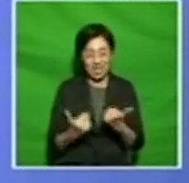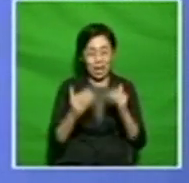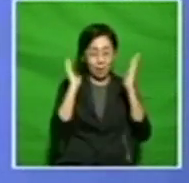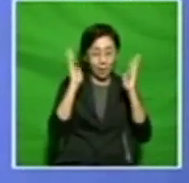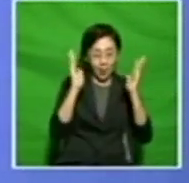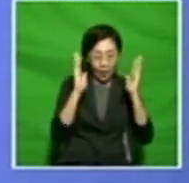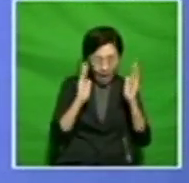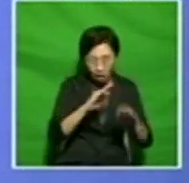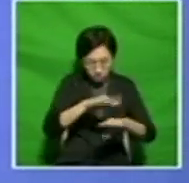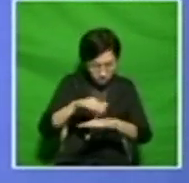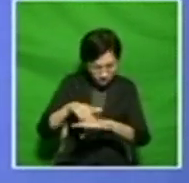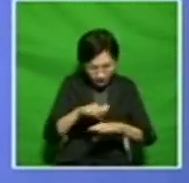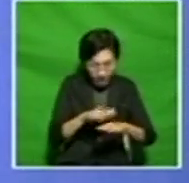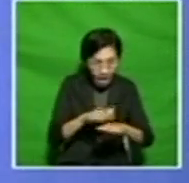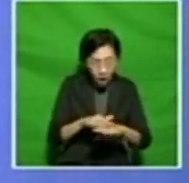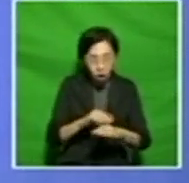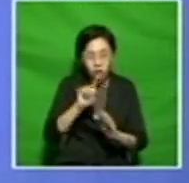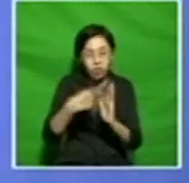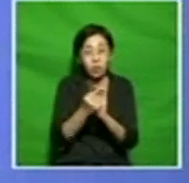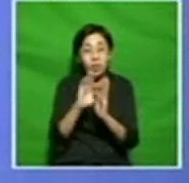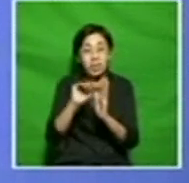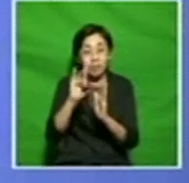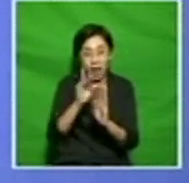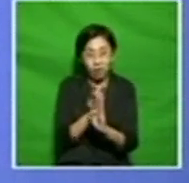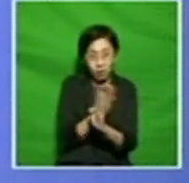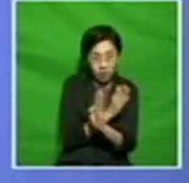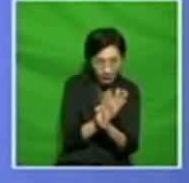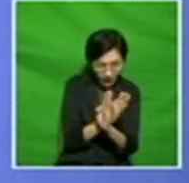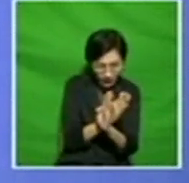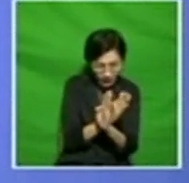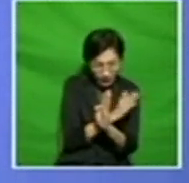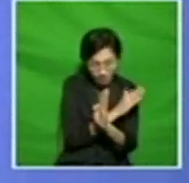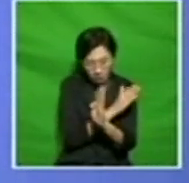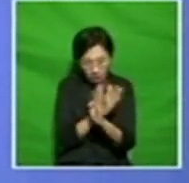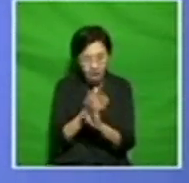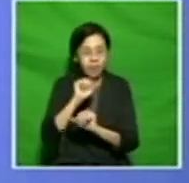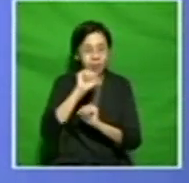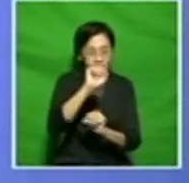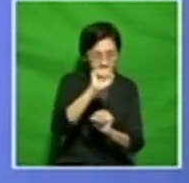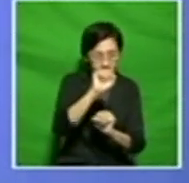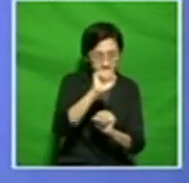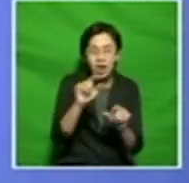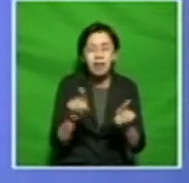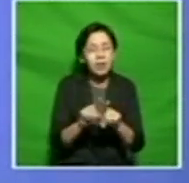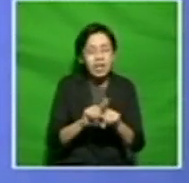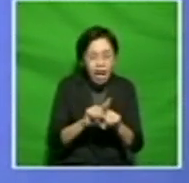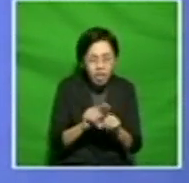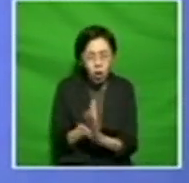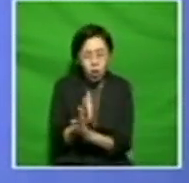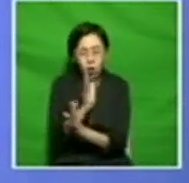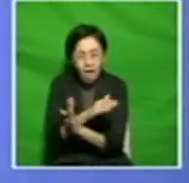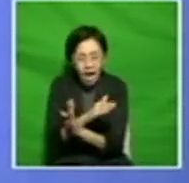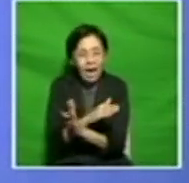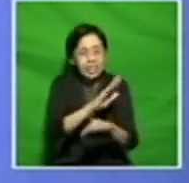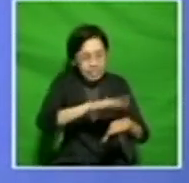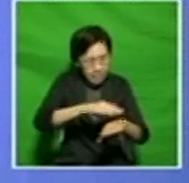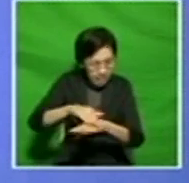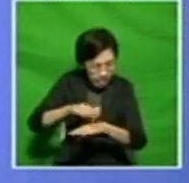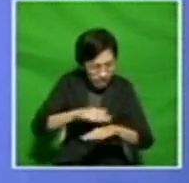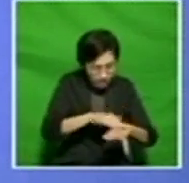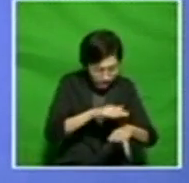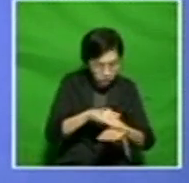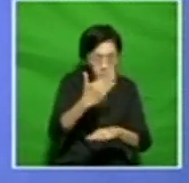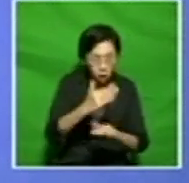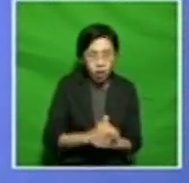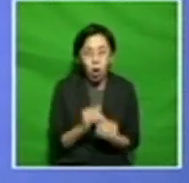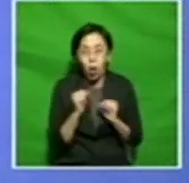นึ่งเราก็เตือนตั้ง48ชั่วโมงแล้วนะต่อไปมันก็ต้องเตือนอย่างเดียวกันเพื่อไม่ให้ตื่นตระหนกไม่ให้เกิดการกักตุน